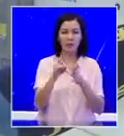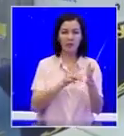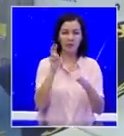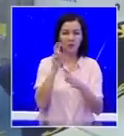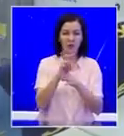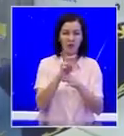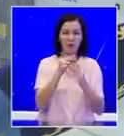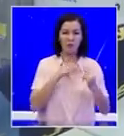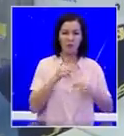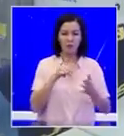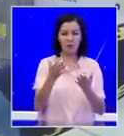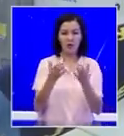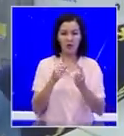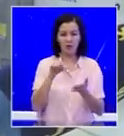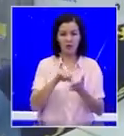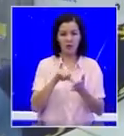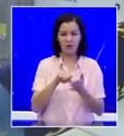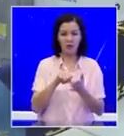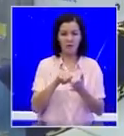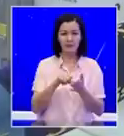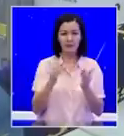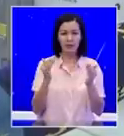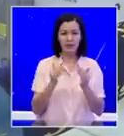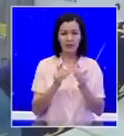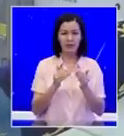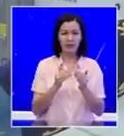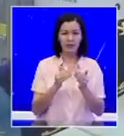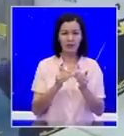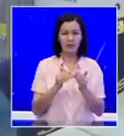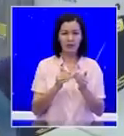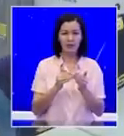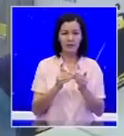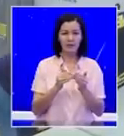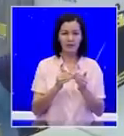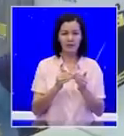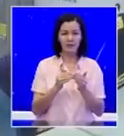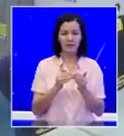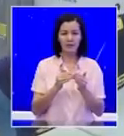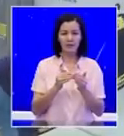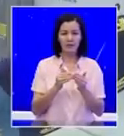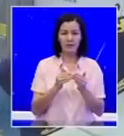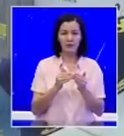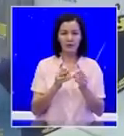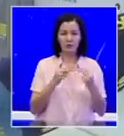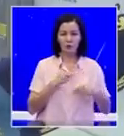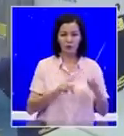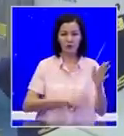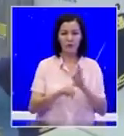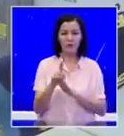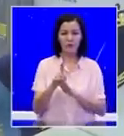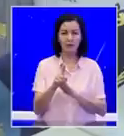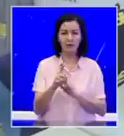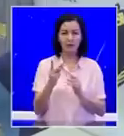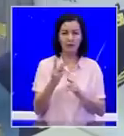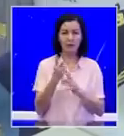маскамен тігетін шағын кәсіпорын ашылды дегеннен кейін осында жұмысқа келдім. Істеп жатқанымызға